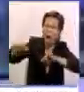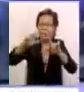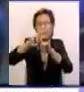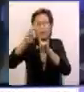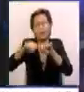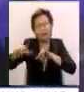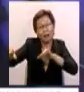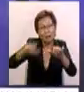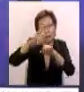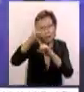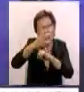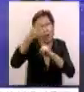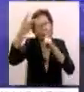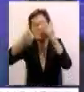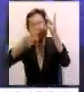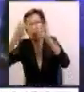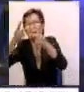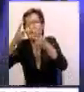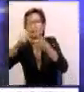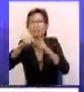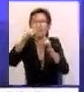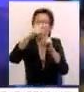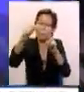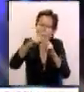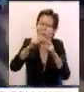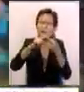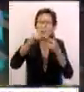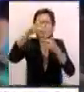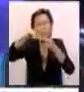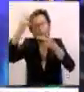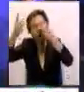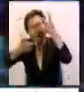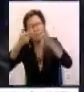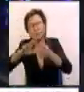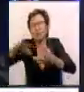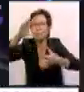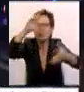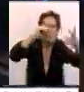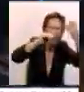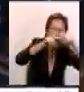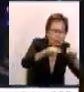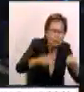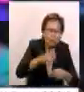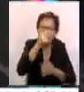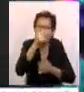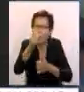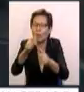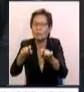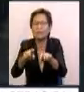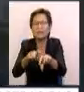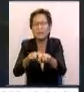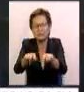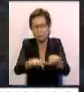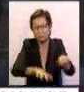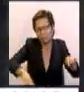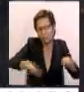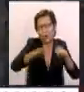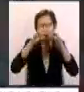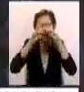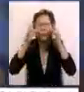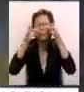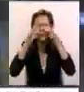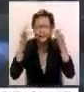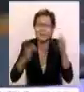kemasyarakatan, pelancongan dan lawatan sambil belajar ke tempat-tempat menarik di kawasan Kuching. 6